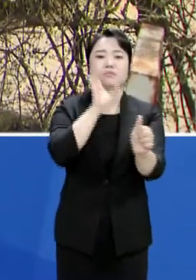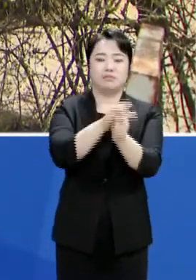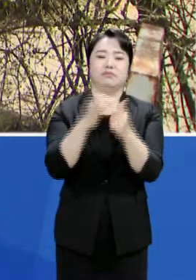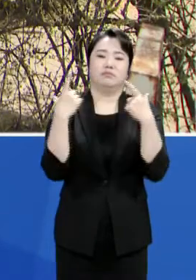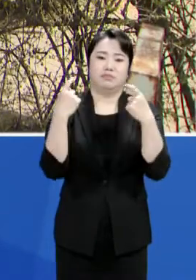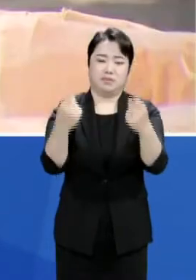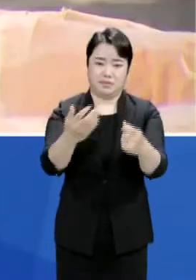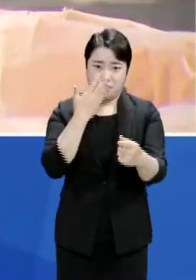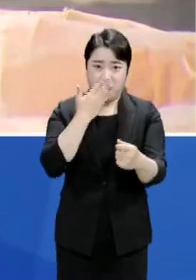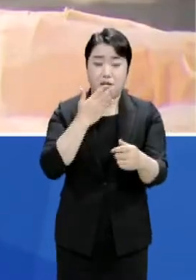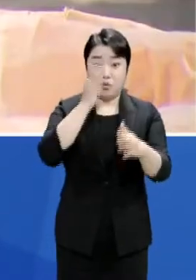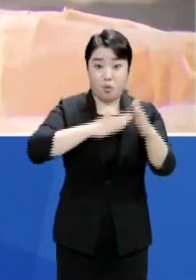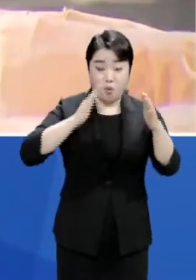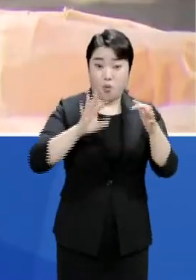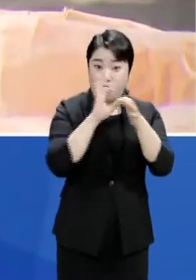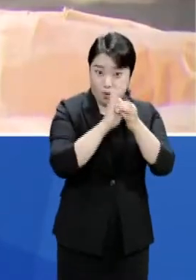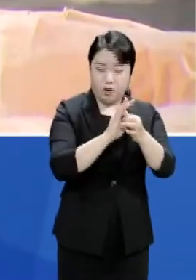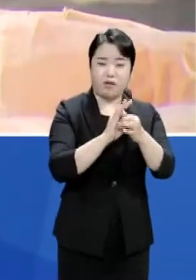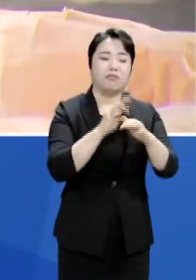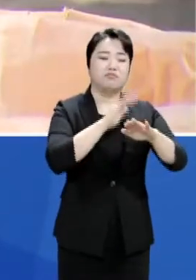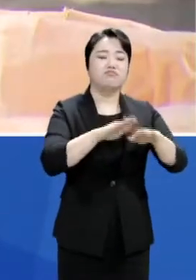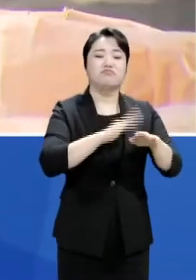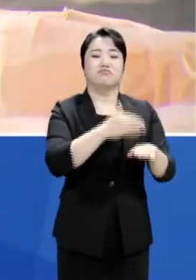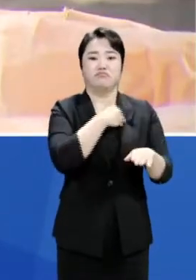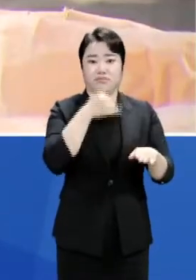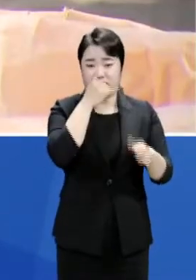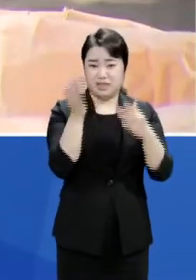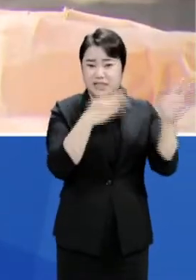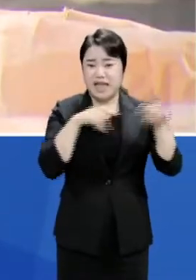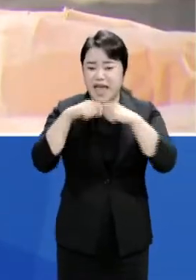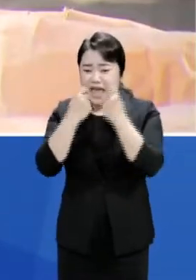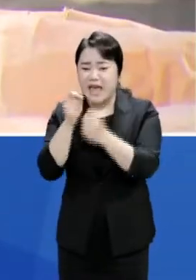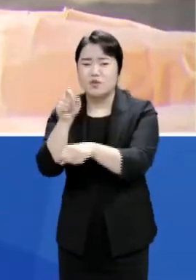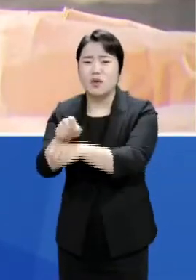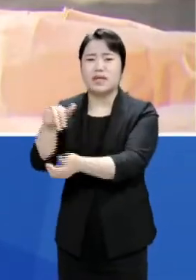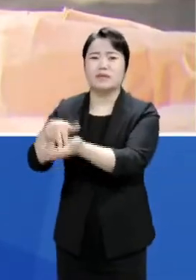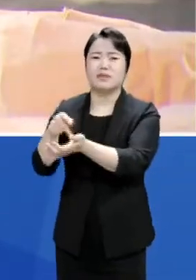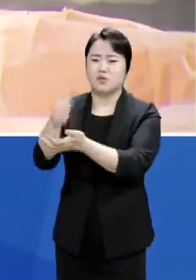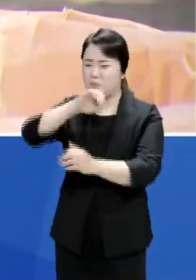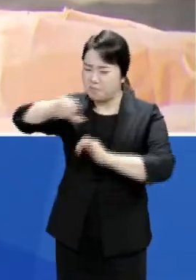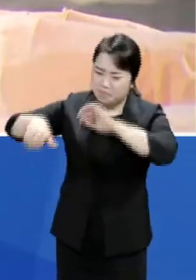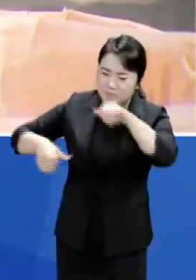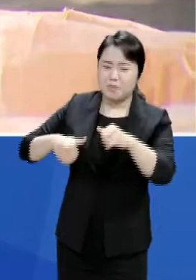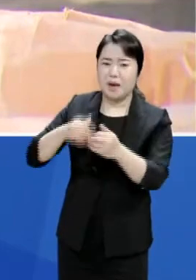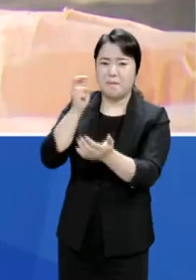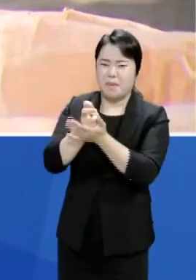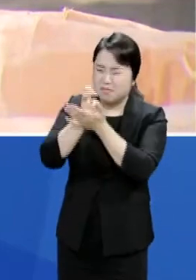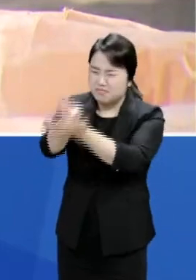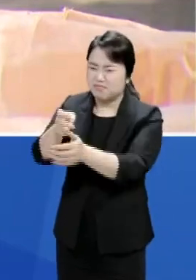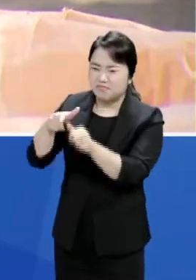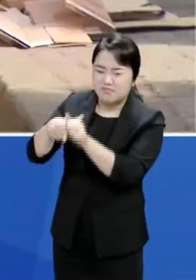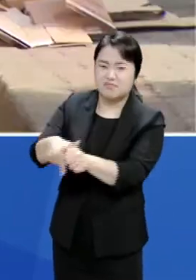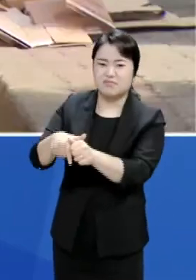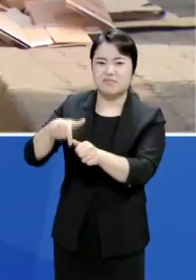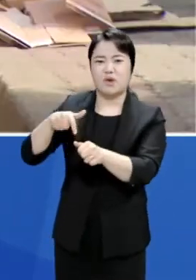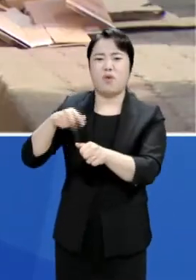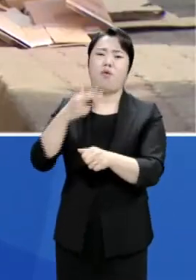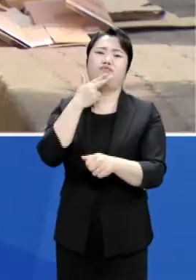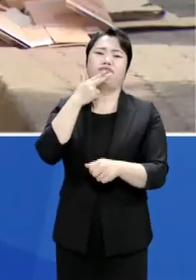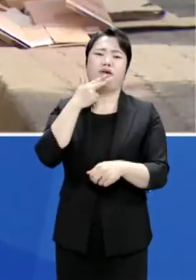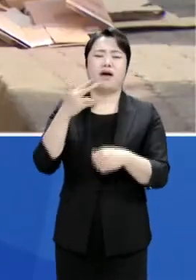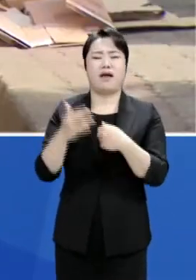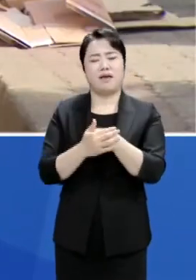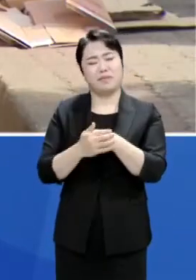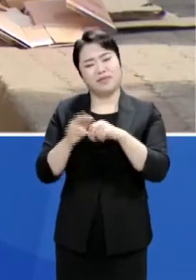상당수가 해결이 됐거든요. 근데 이제 민간 영역은 공공 부분이 강제할 수 없는 거라서 네네. 법적 제도적 장치가 반드시 마련돼야